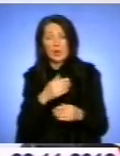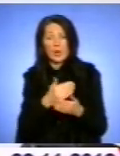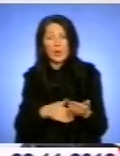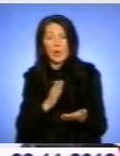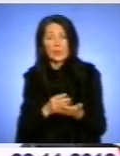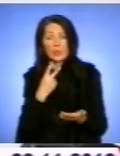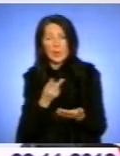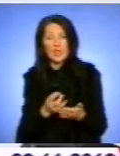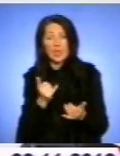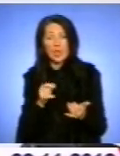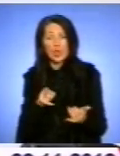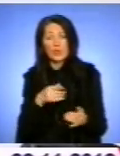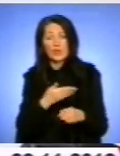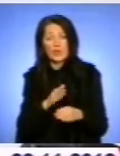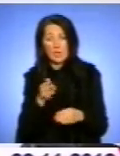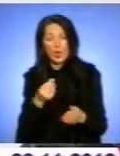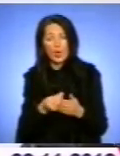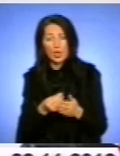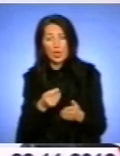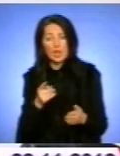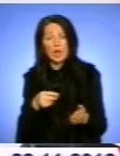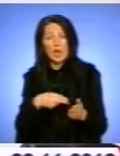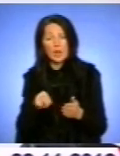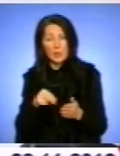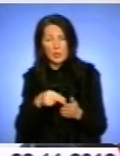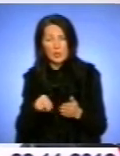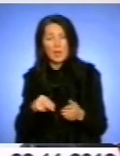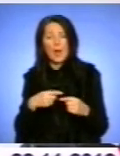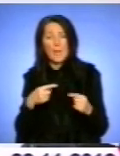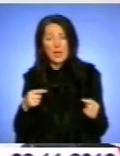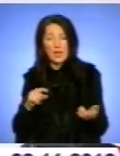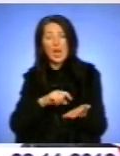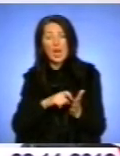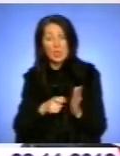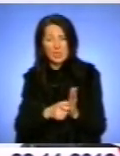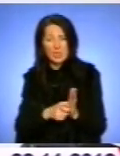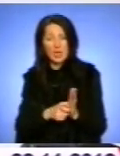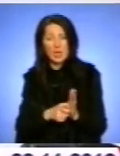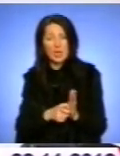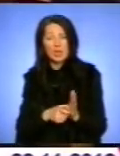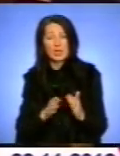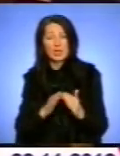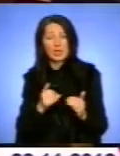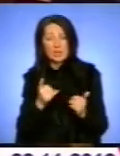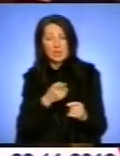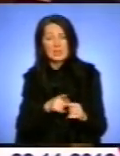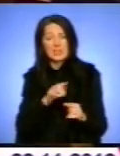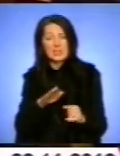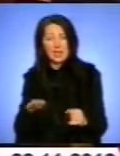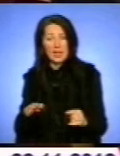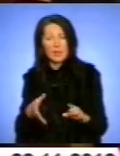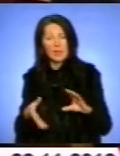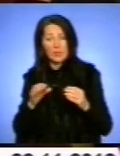передбачена для того, щоб виділити кошти на придбання майна, житла, власне, цим дітям. Підсумовуючи